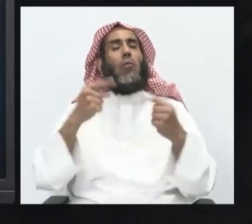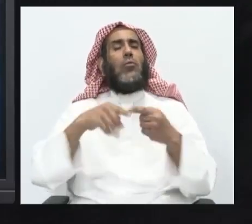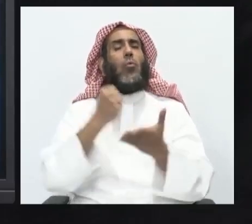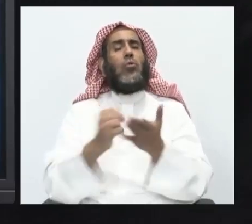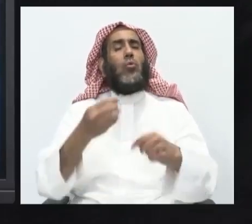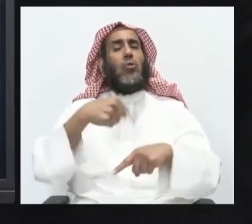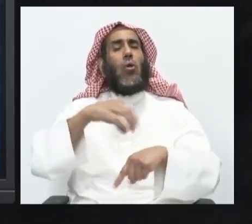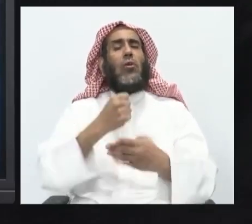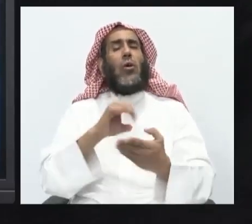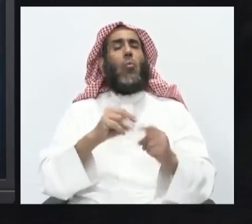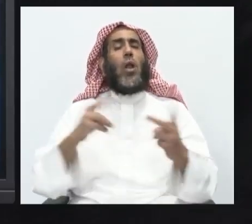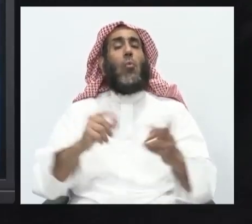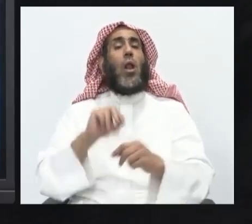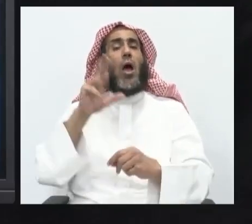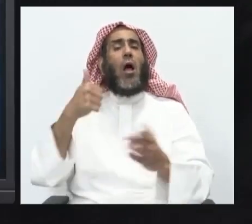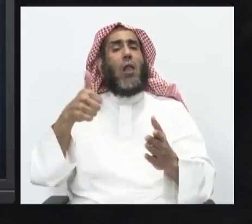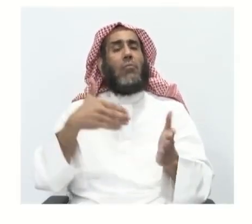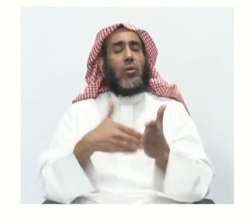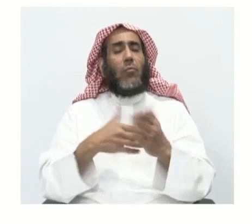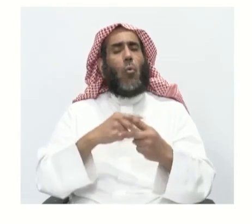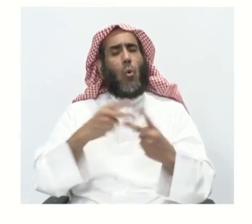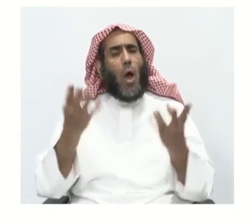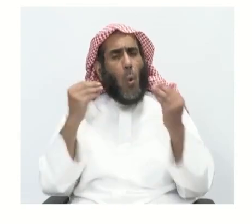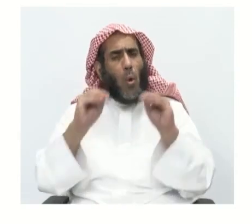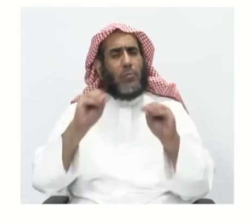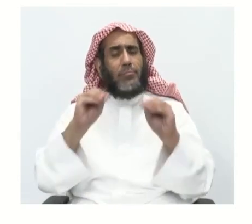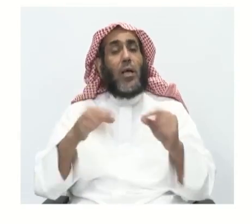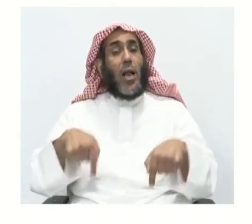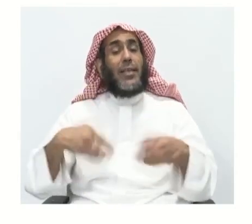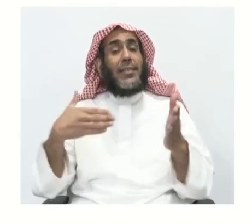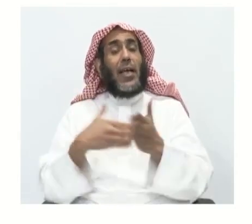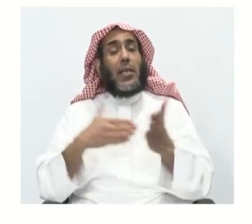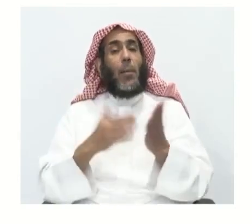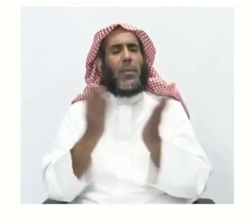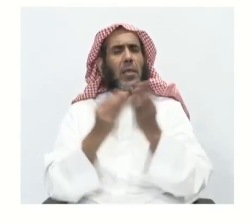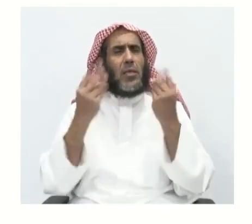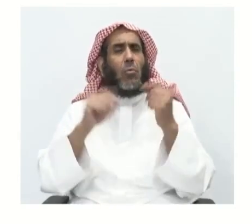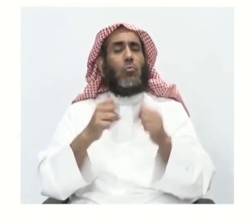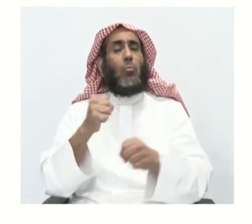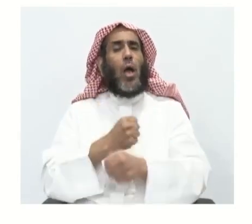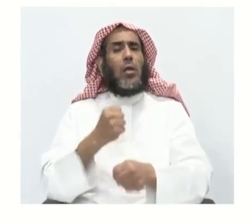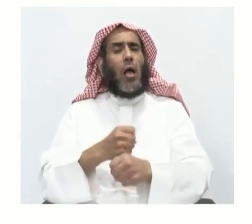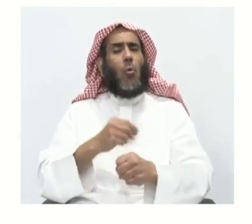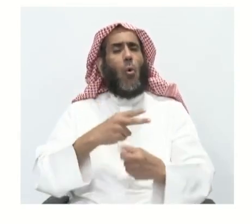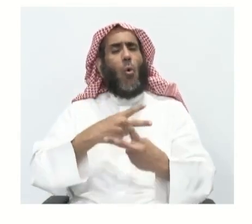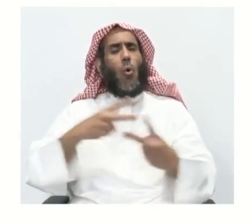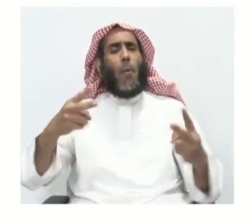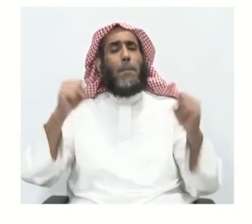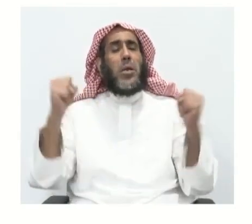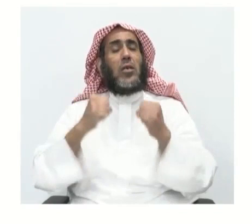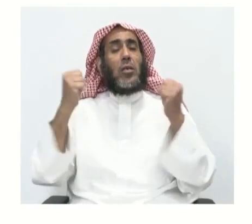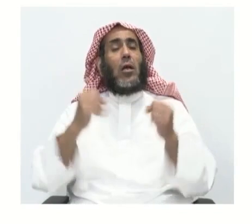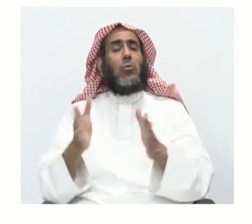والزياده والالف المتطرفه وهنا انتهيت الان من دراسه الوحده وقمت باداء عدد من النشاطات